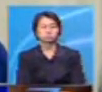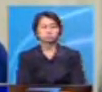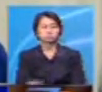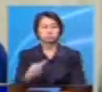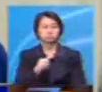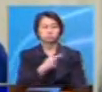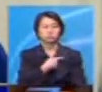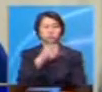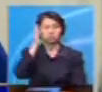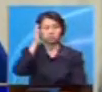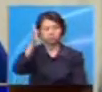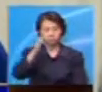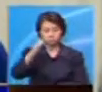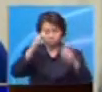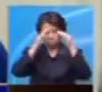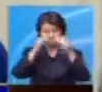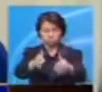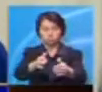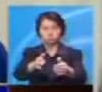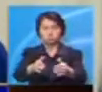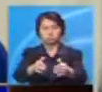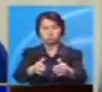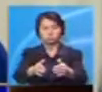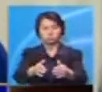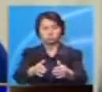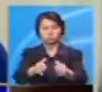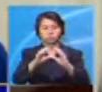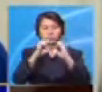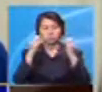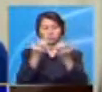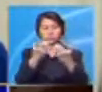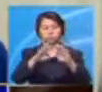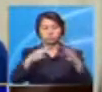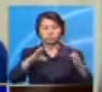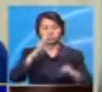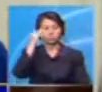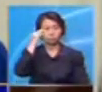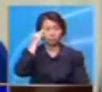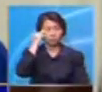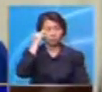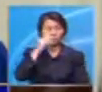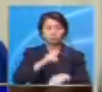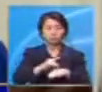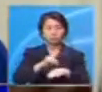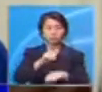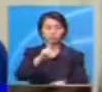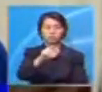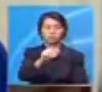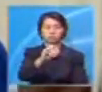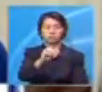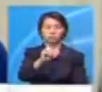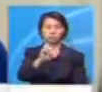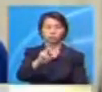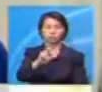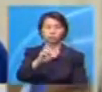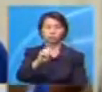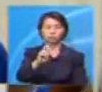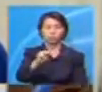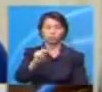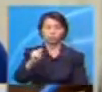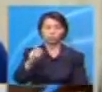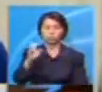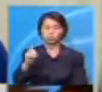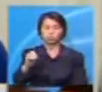akan menubuhkan kelas bahasa Melayu di Toronto dengan kerjasama